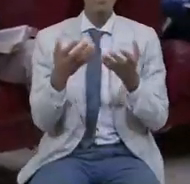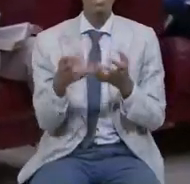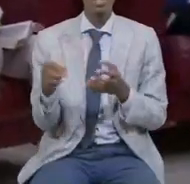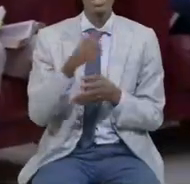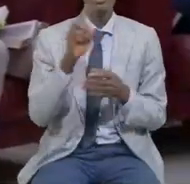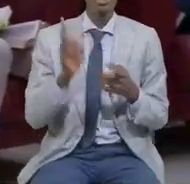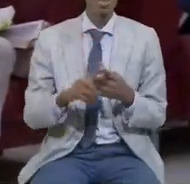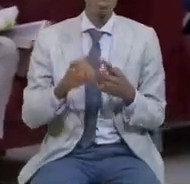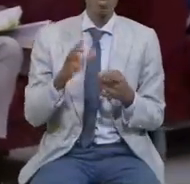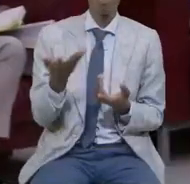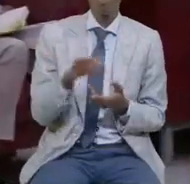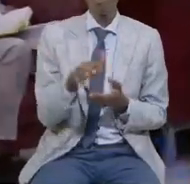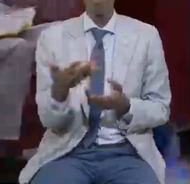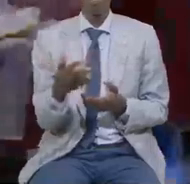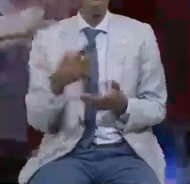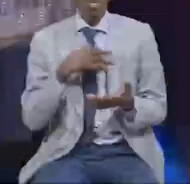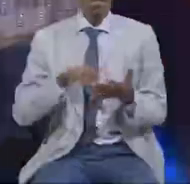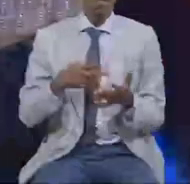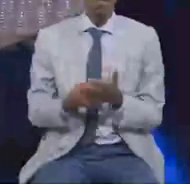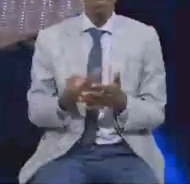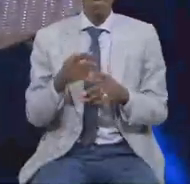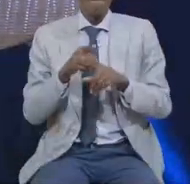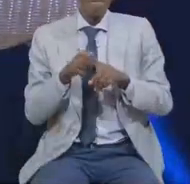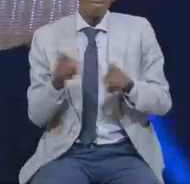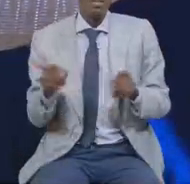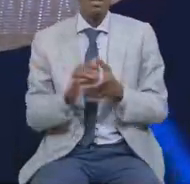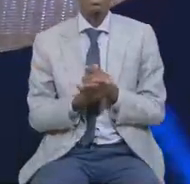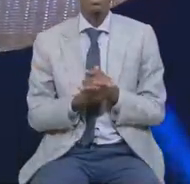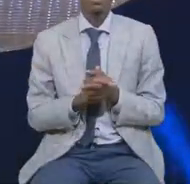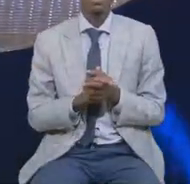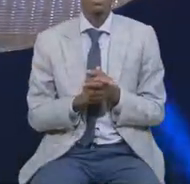Et au milieu du verset, il a dit que,